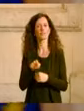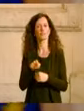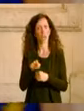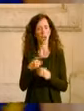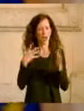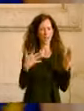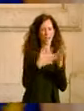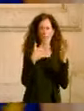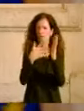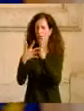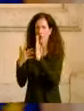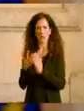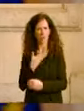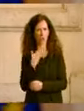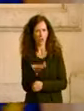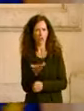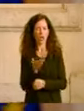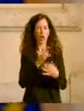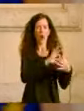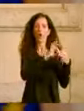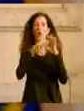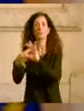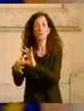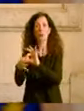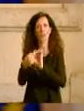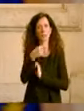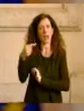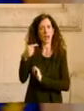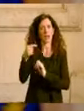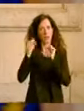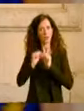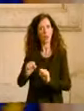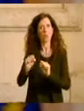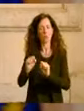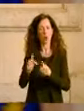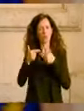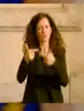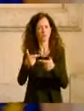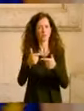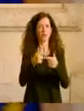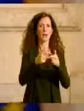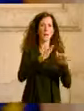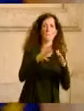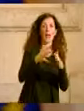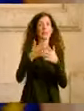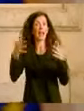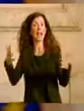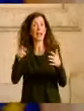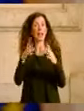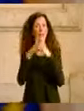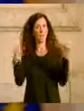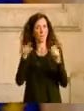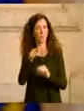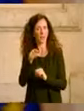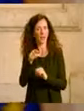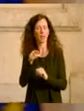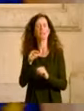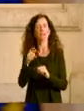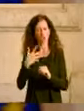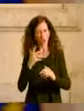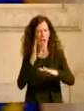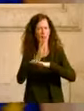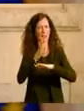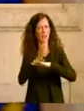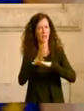le difficoltà, le conseguenze negative che impattano anche sulle medie e grandi imprese, a degli interventi mirati